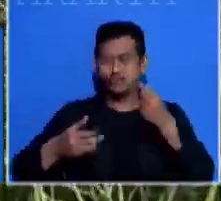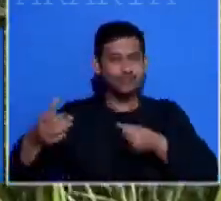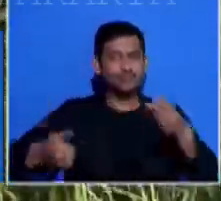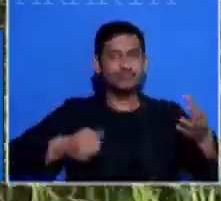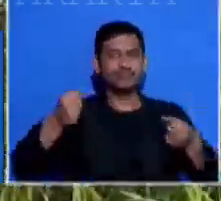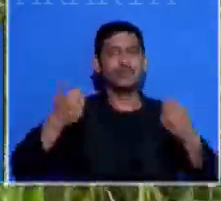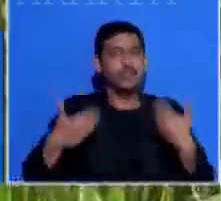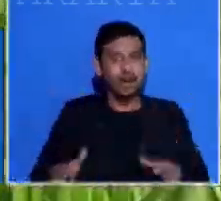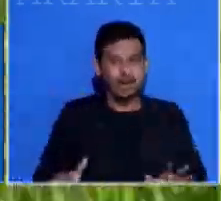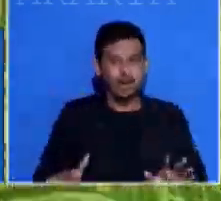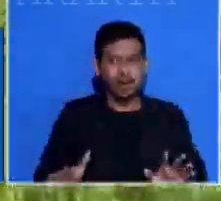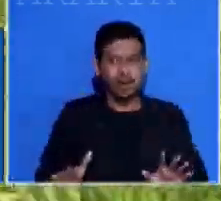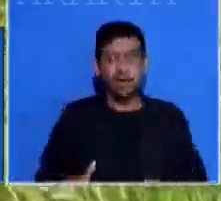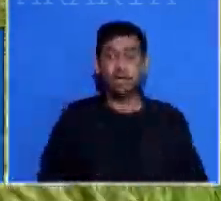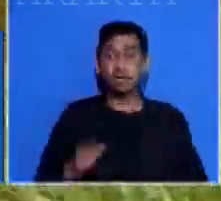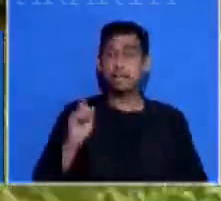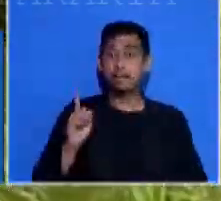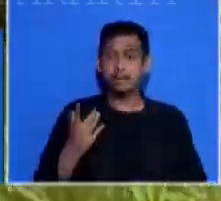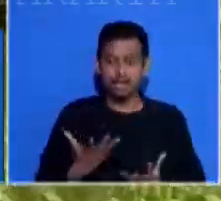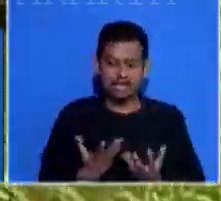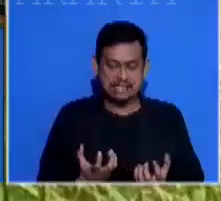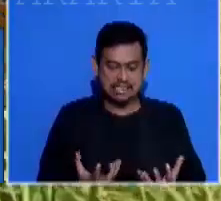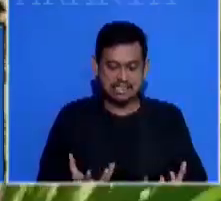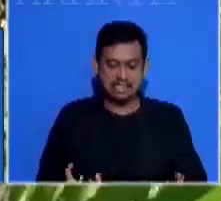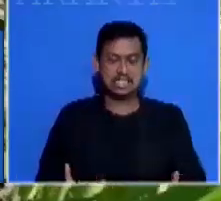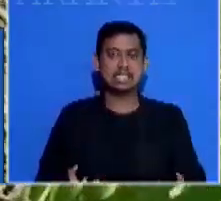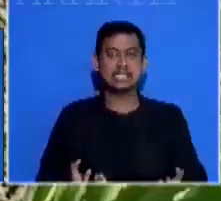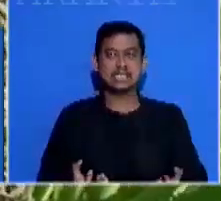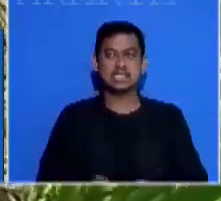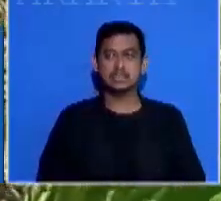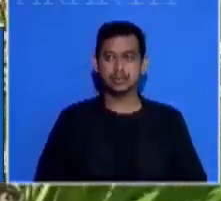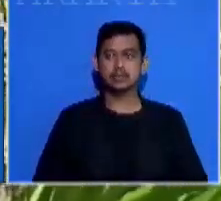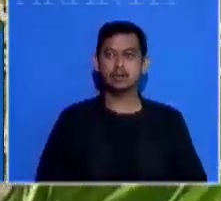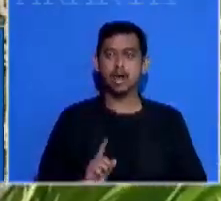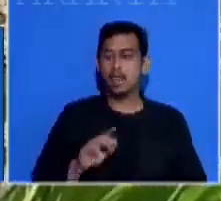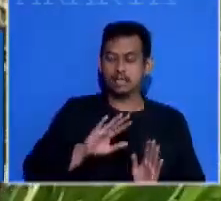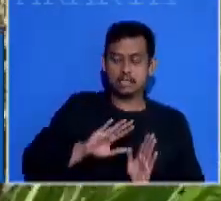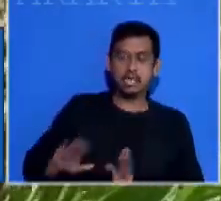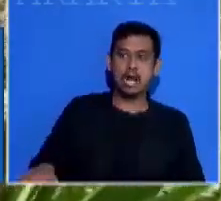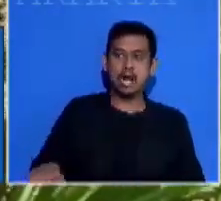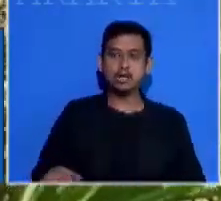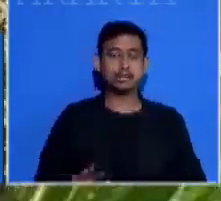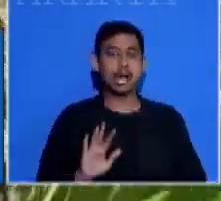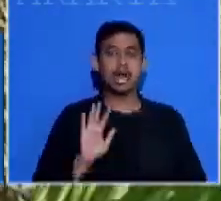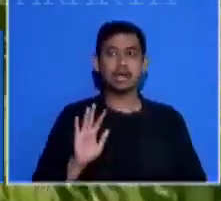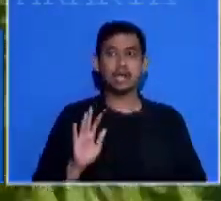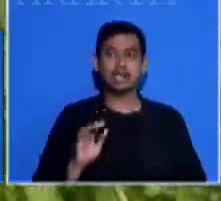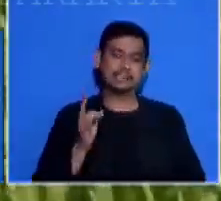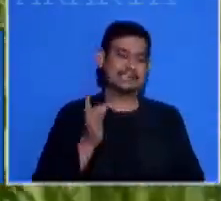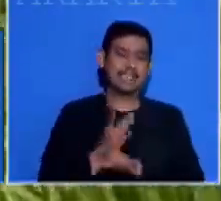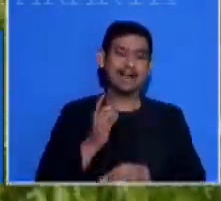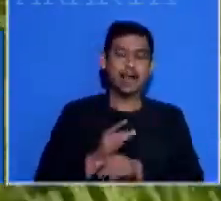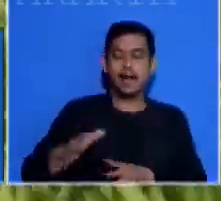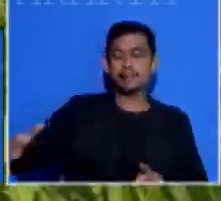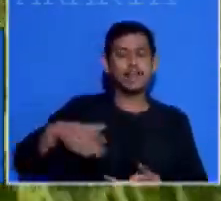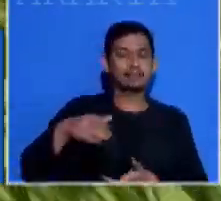minimnya air di lahan tersebut. Tanpa upaya itu, tanaman padi milik Supartono bukan tidak mungkin rusak dan tidak bisa tumbuh